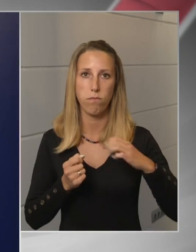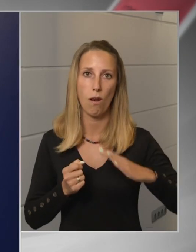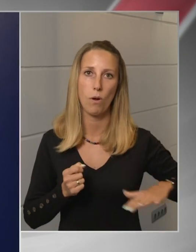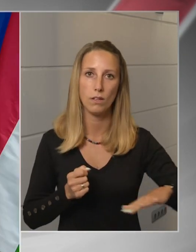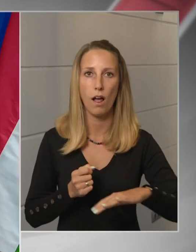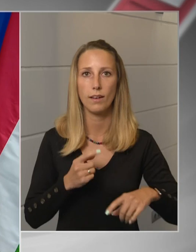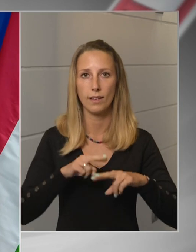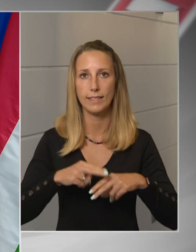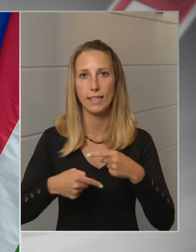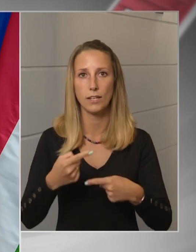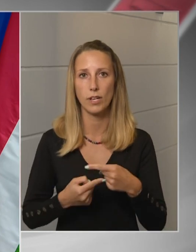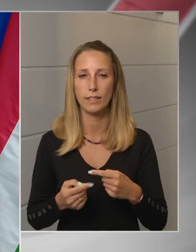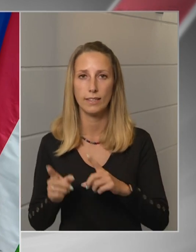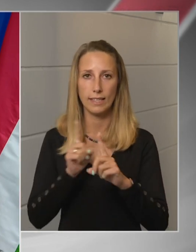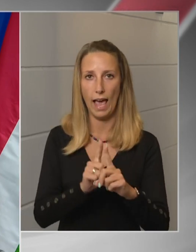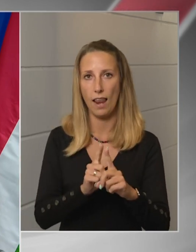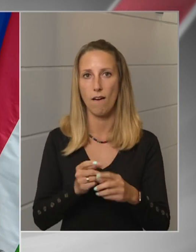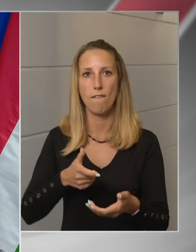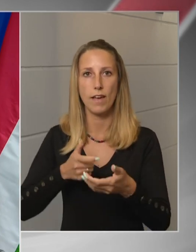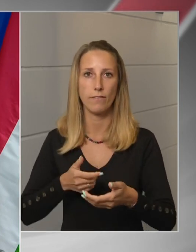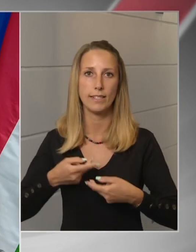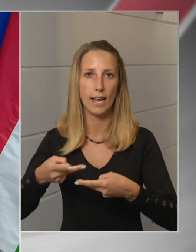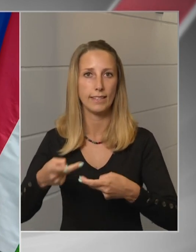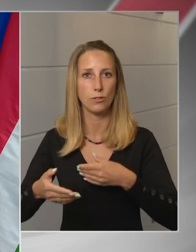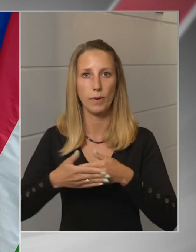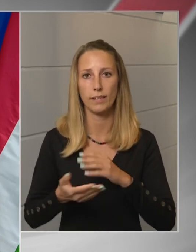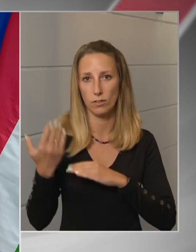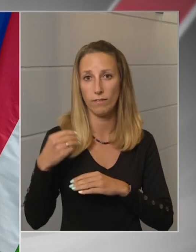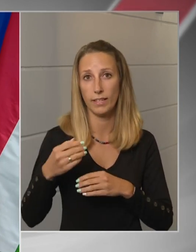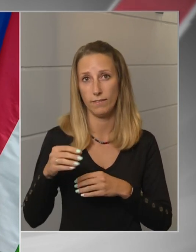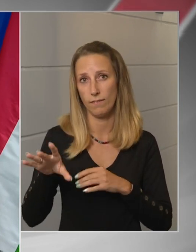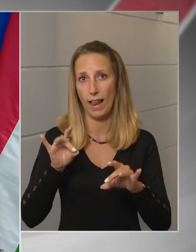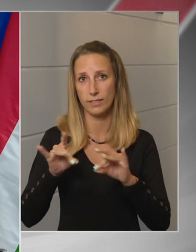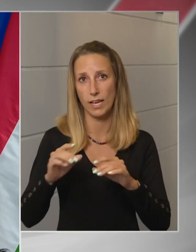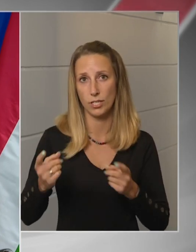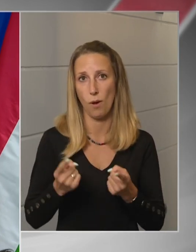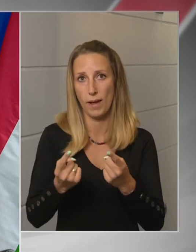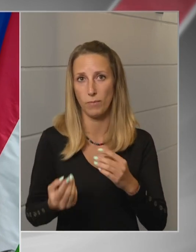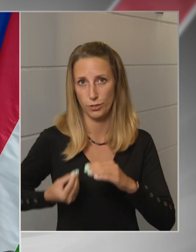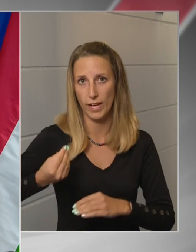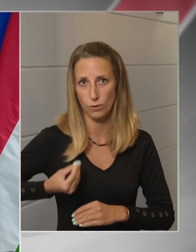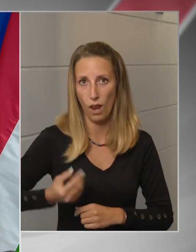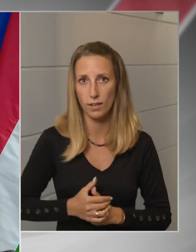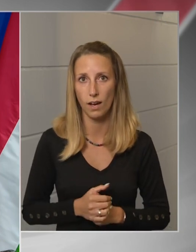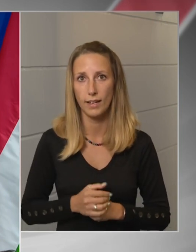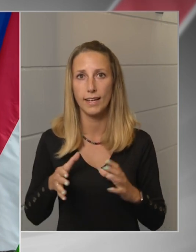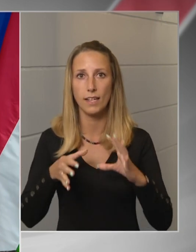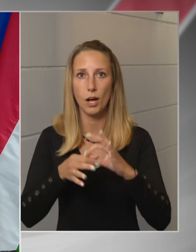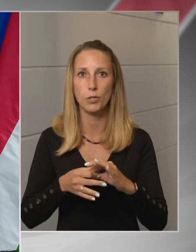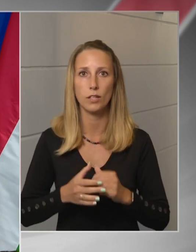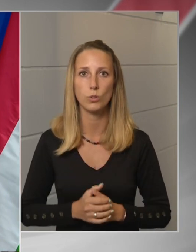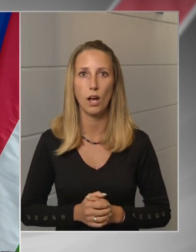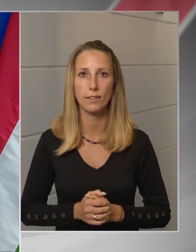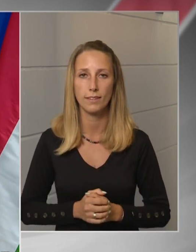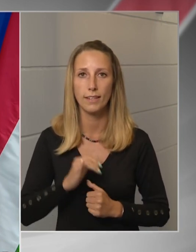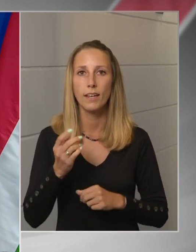rendszeresen kiált fegyverszállításuk mellett, még a tavaly választási kampányban is felszólaltak ezzel kapcsolatosan,